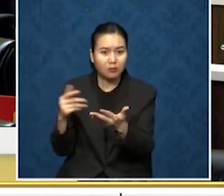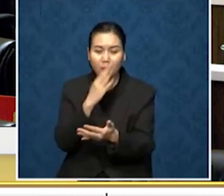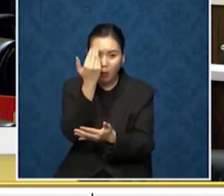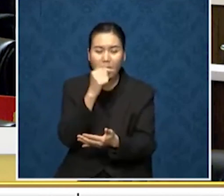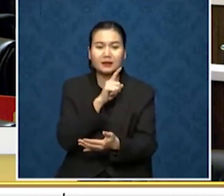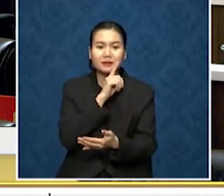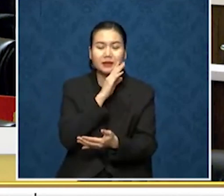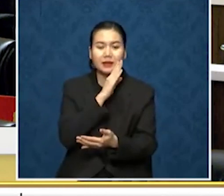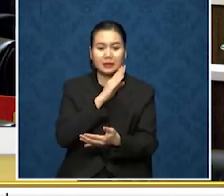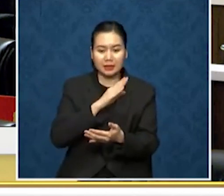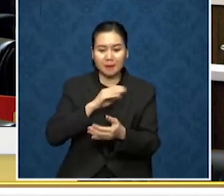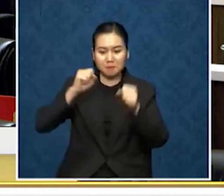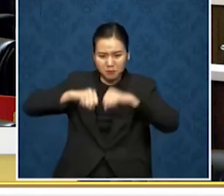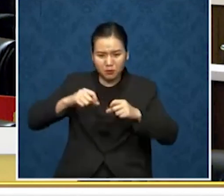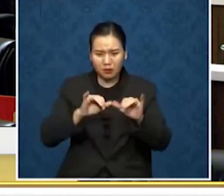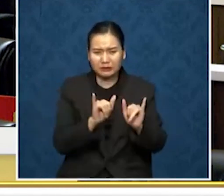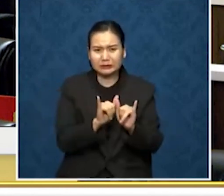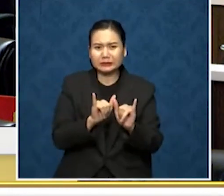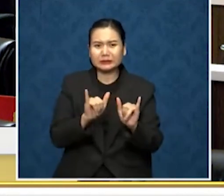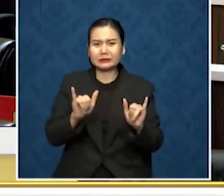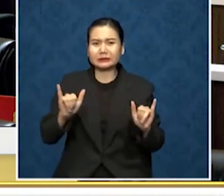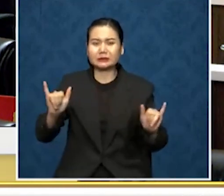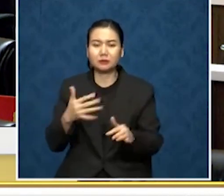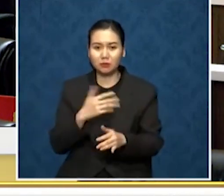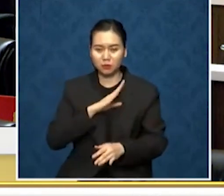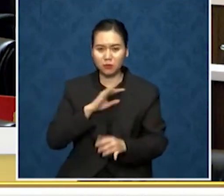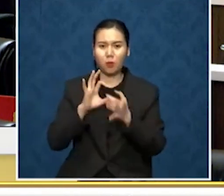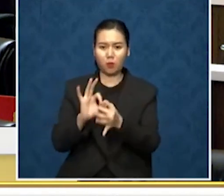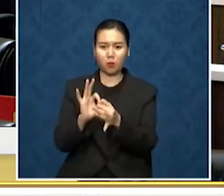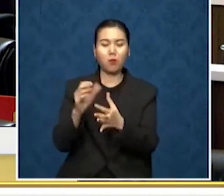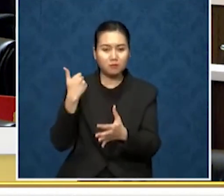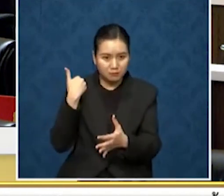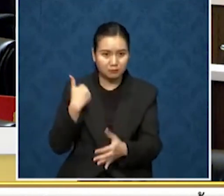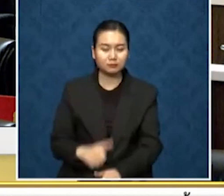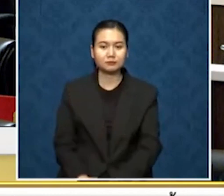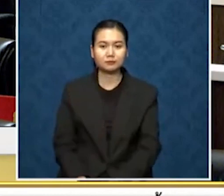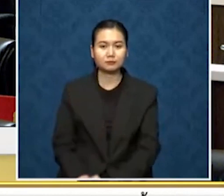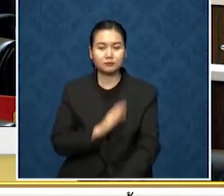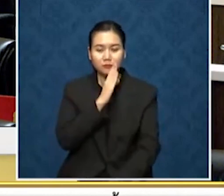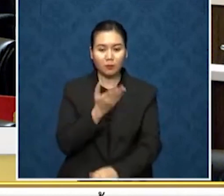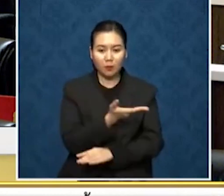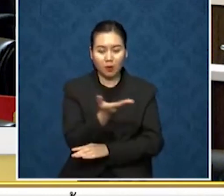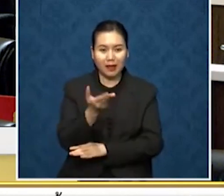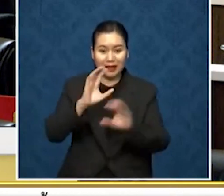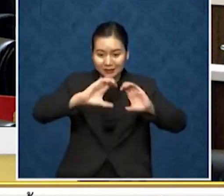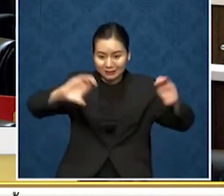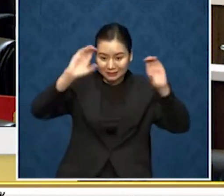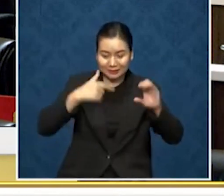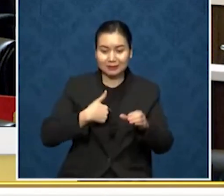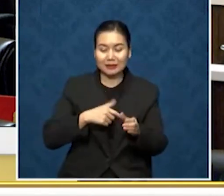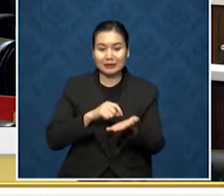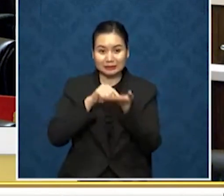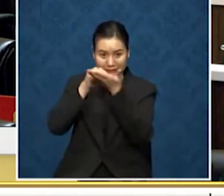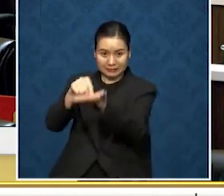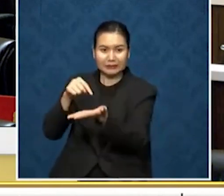กระบวนการประชามติต้องล่าช้าออกไปผมเป็นกังวลด้วยซ้ำท่านประธานที่บางท่านในรัฐบาลบอกว่าการเสนอยติ